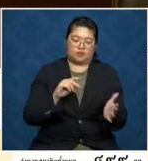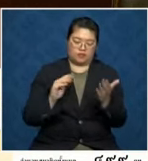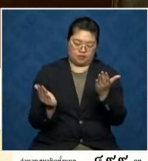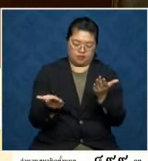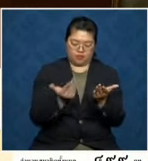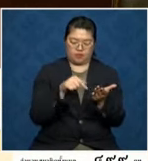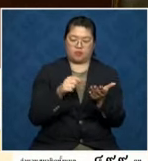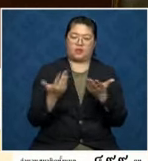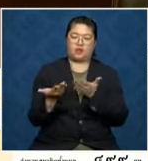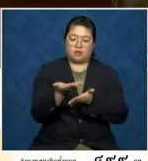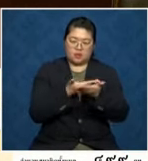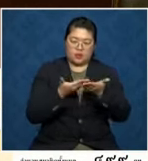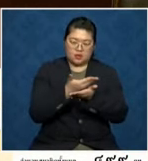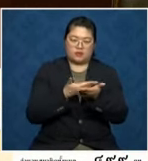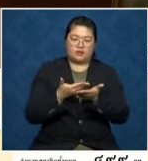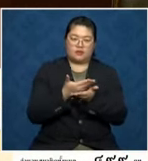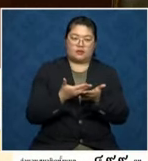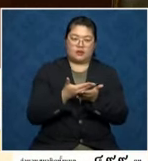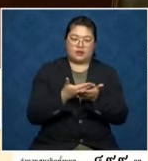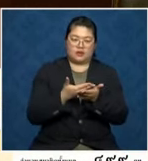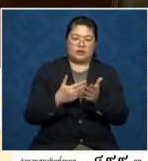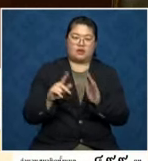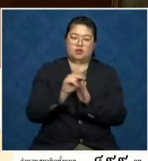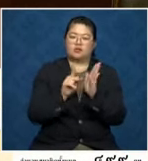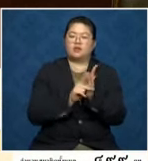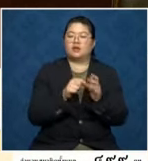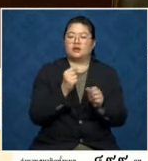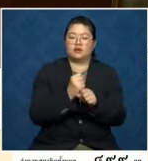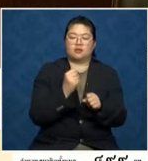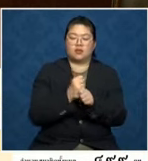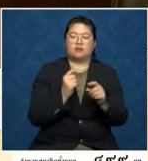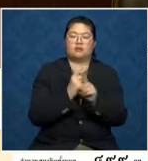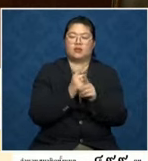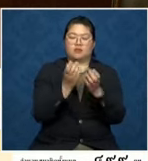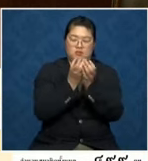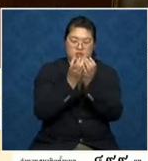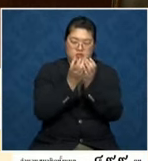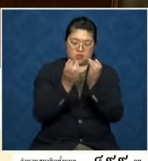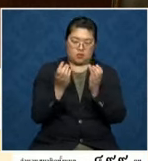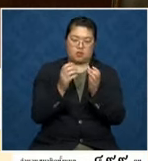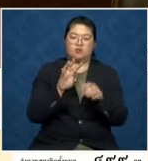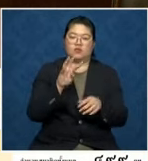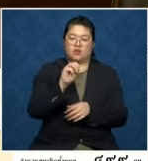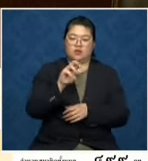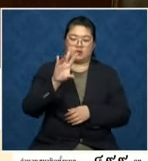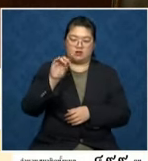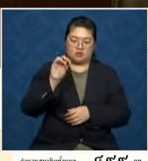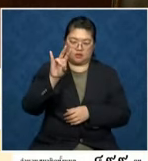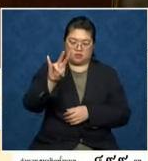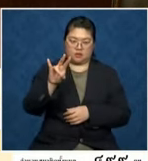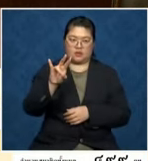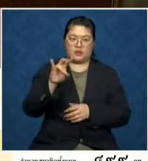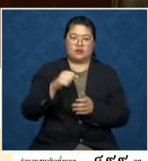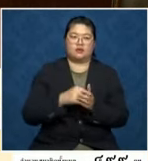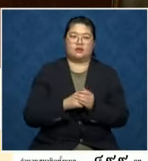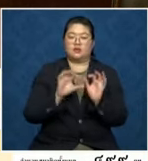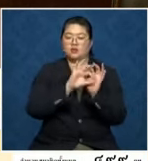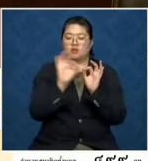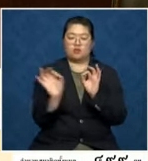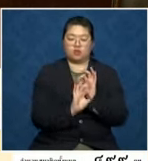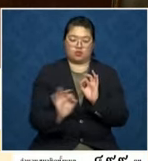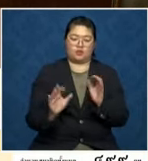าในกระบวนการตรากฎหมายตามรัฐธรรมนูญมาตรา77รายละเอียดดังปรากฏ